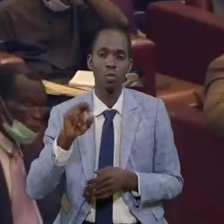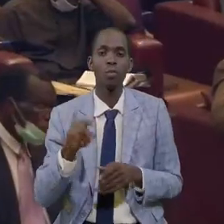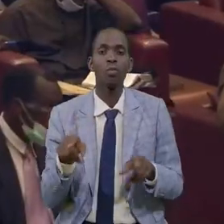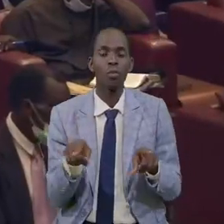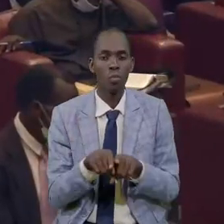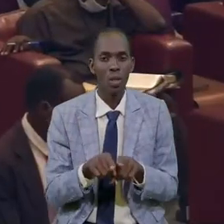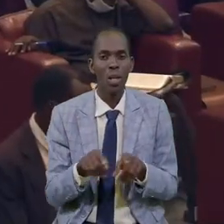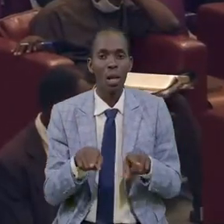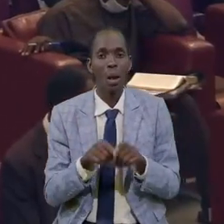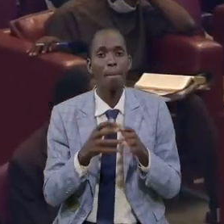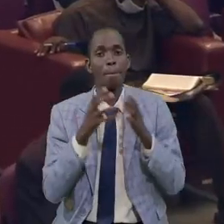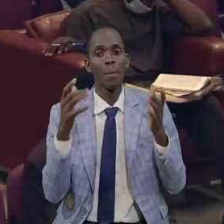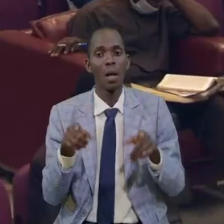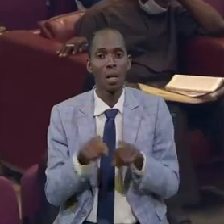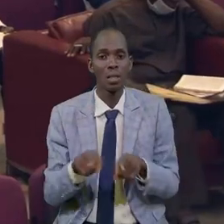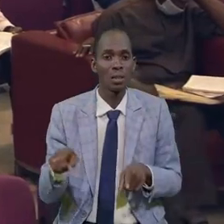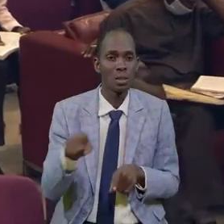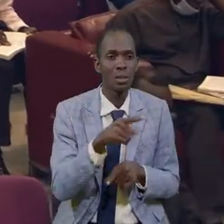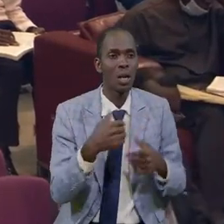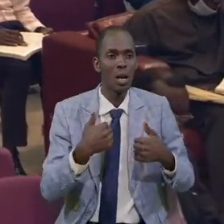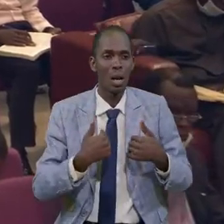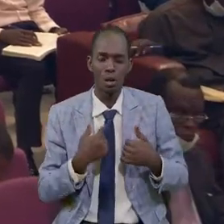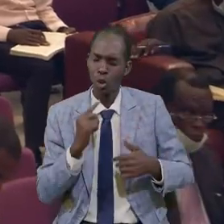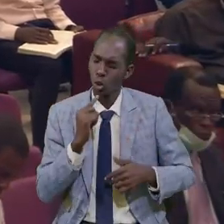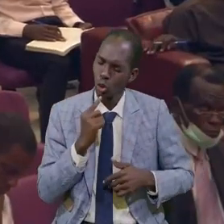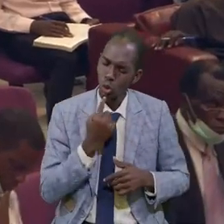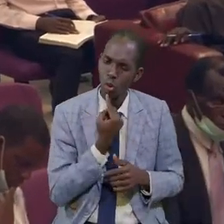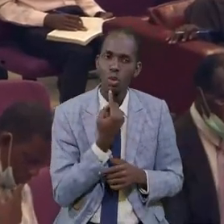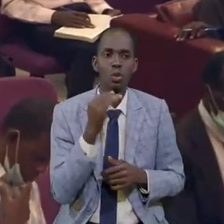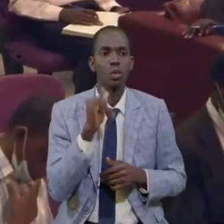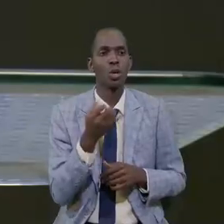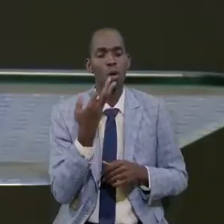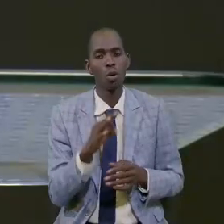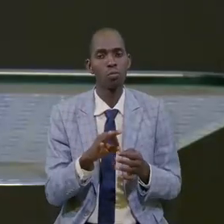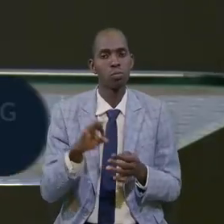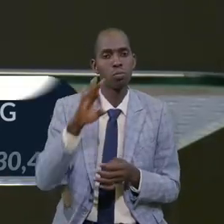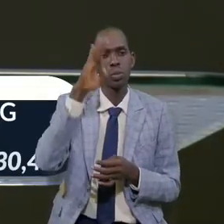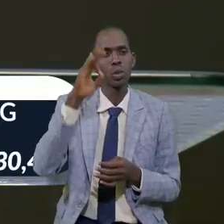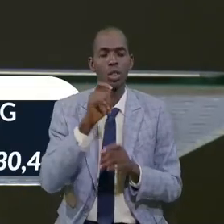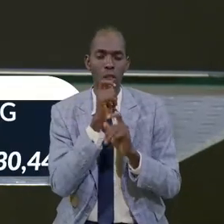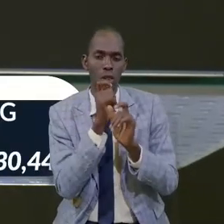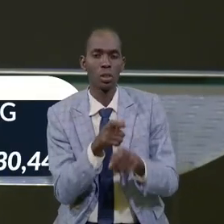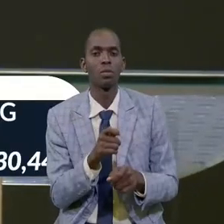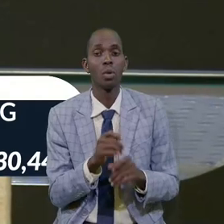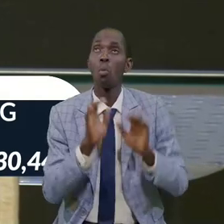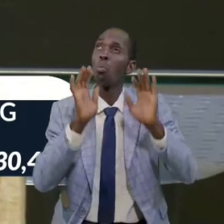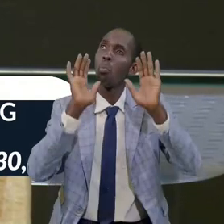De même, vous, puisque vous aspirez aux dons spirituels, c'est merveilleux d'être zélé, c'est merveilleux